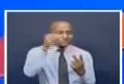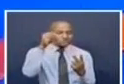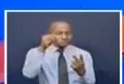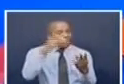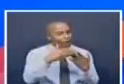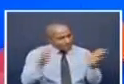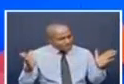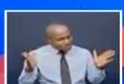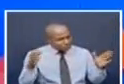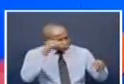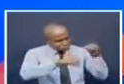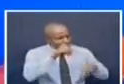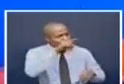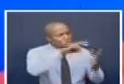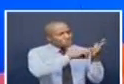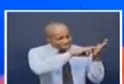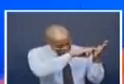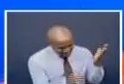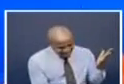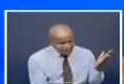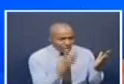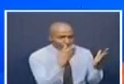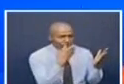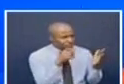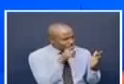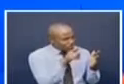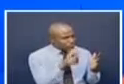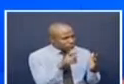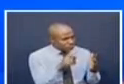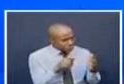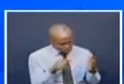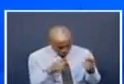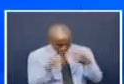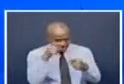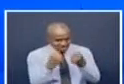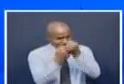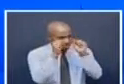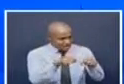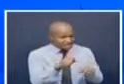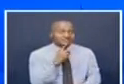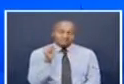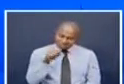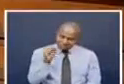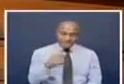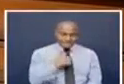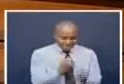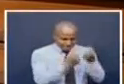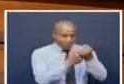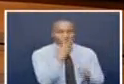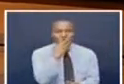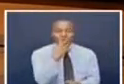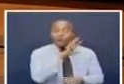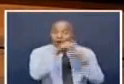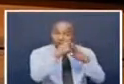kabisa na ukashindwa kupata tiketi ya ODM, utamuunga mkono atakayepata? Nitaunga chama na wale ambao wamepita